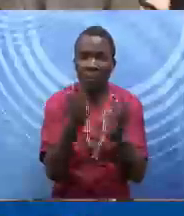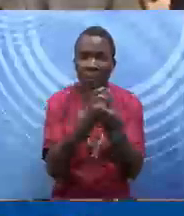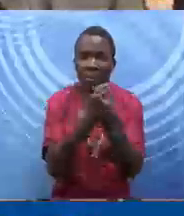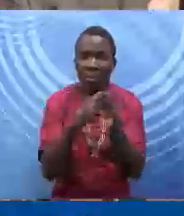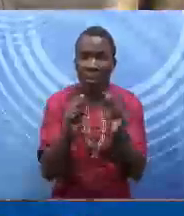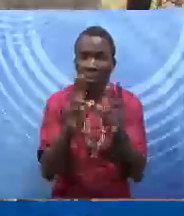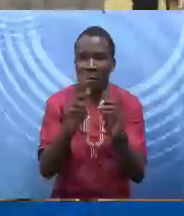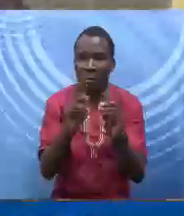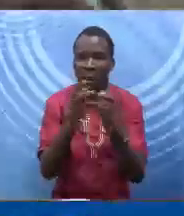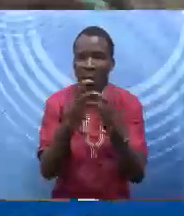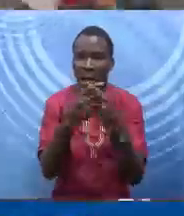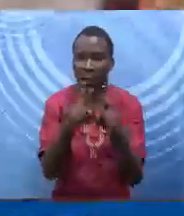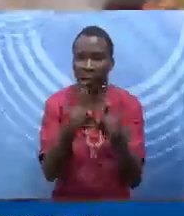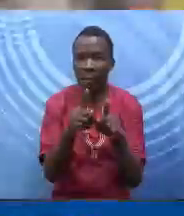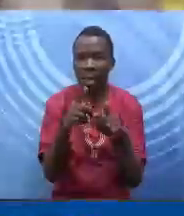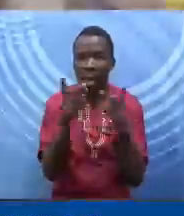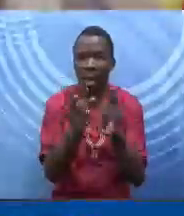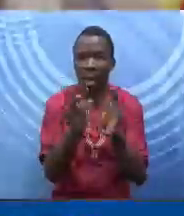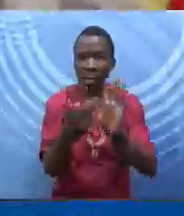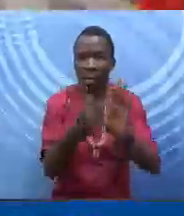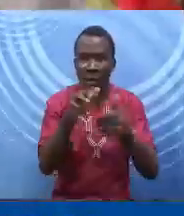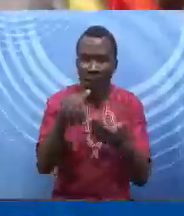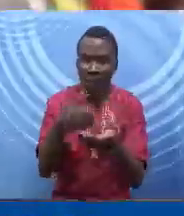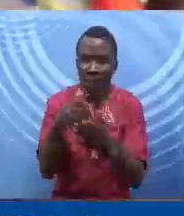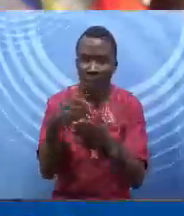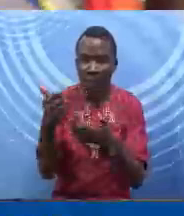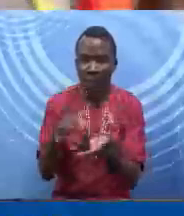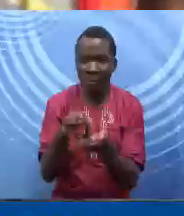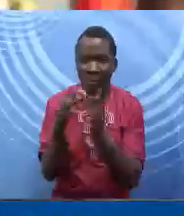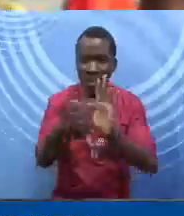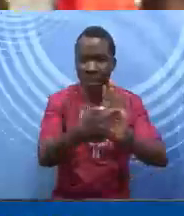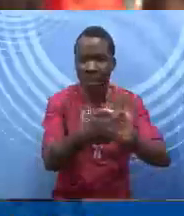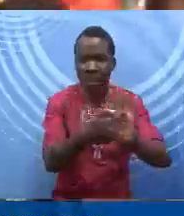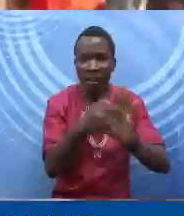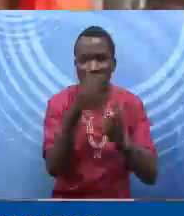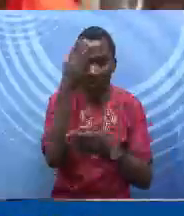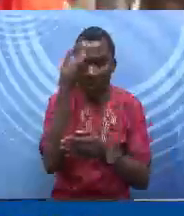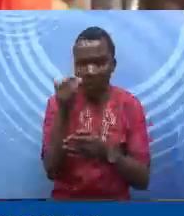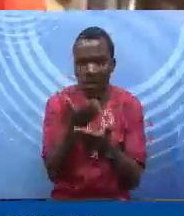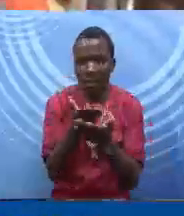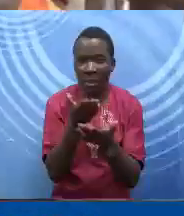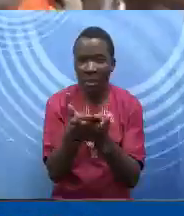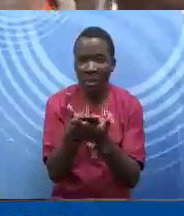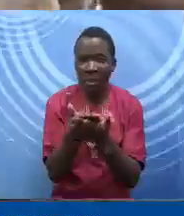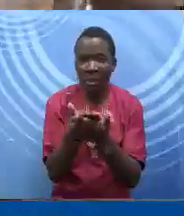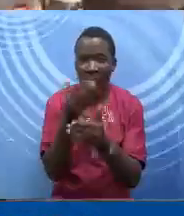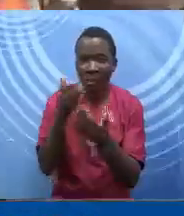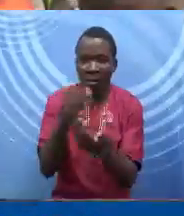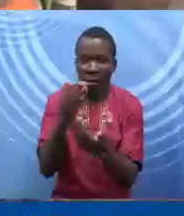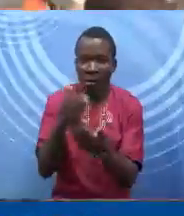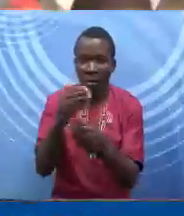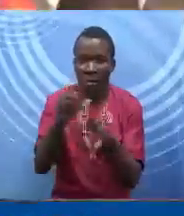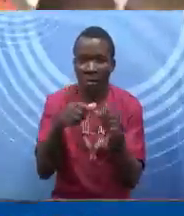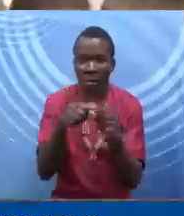ntibishoboka, ariko aho bigaragara hose buriya undi mwihariko ugaragara nuko bisaba kubahora iruhande ku bijyanye n'isoko